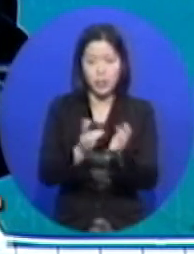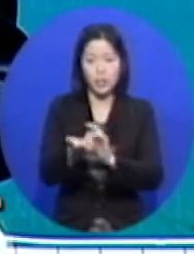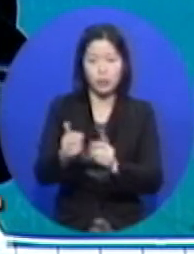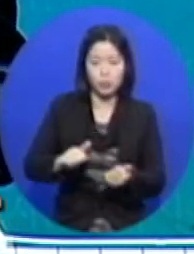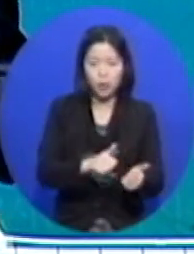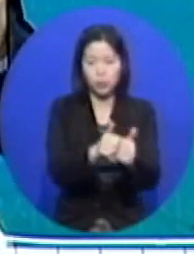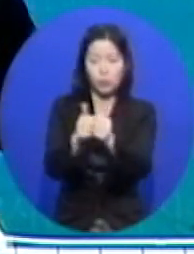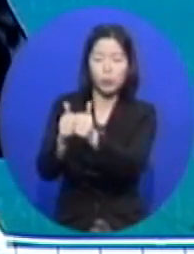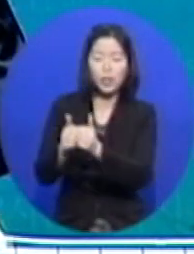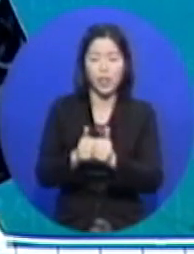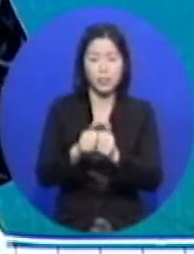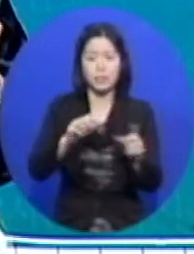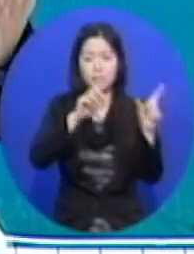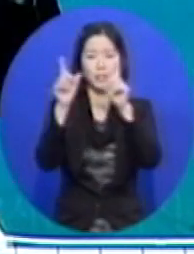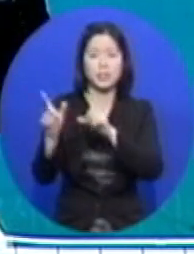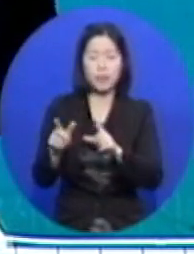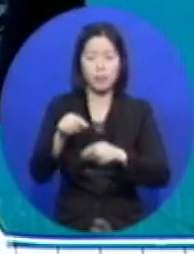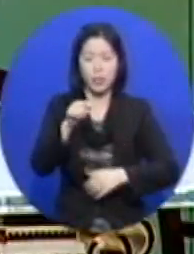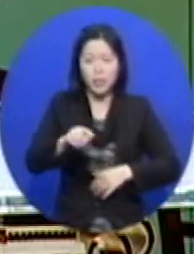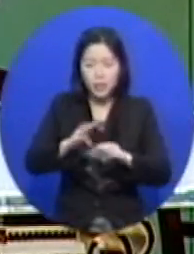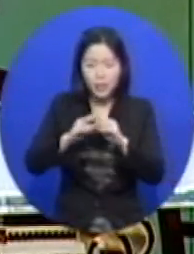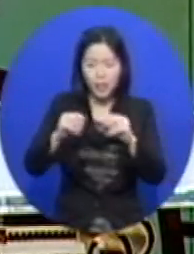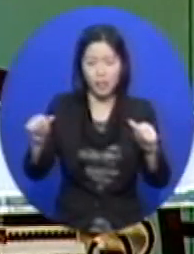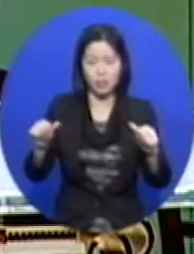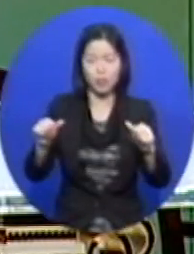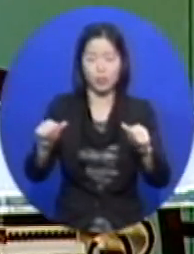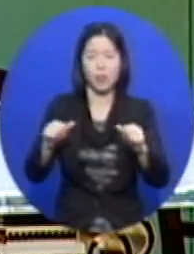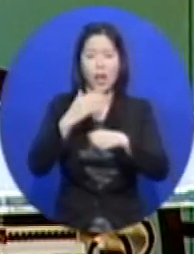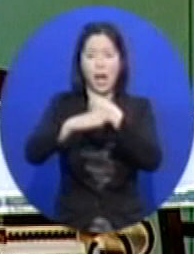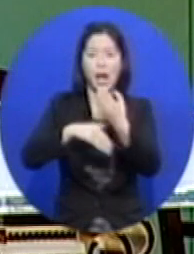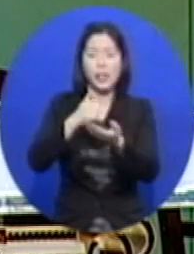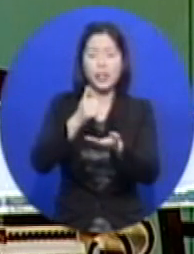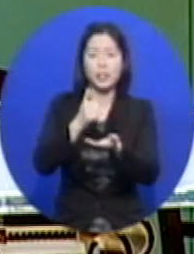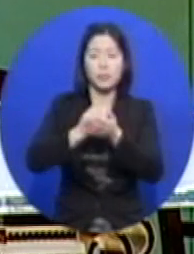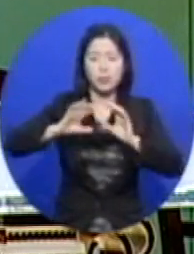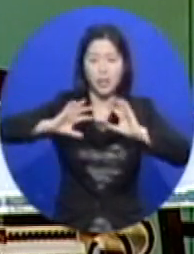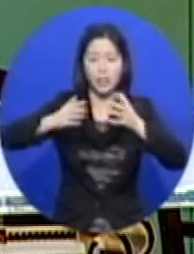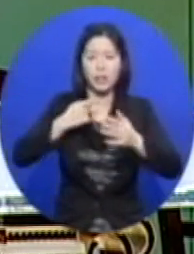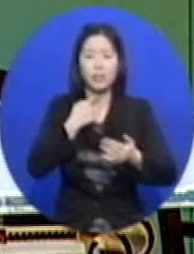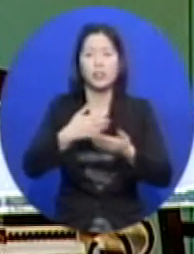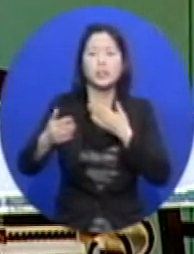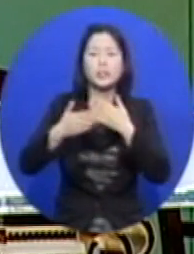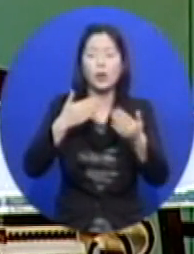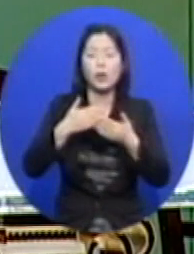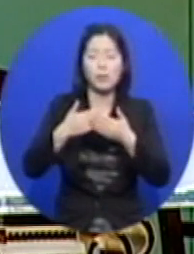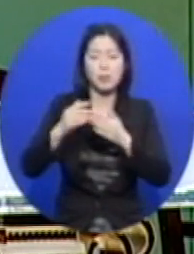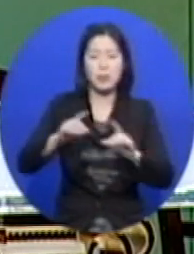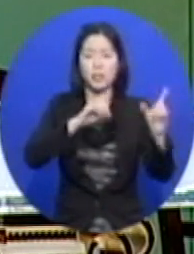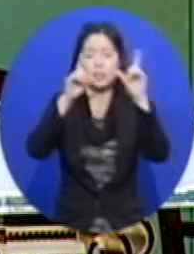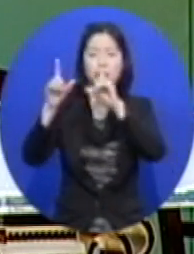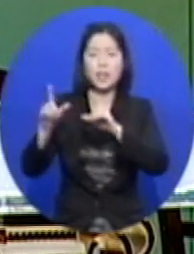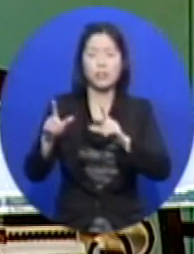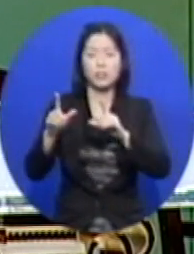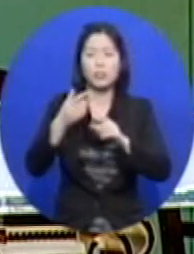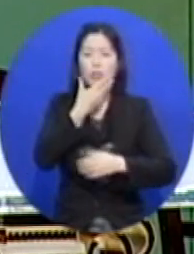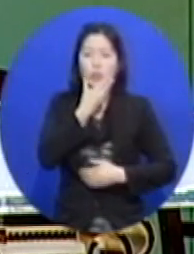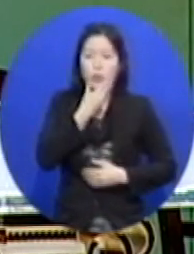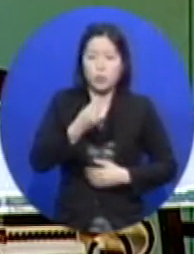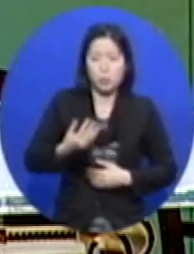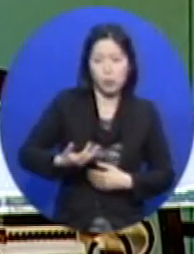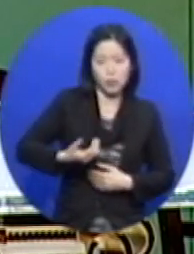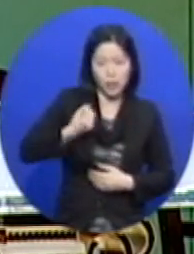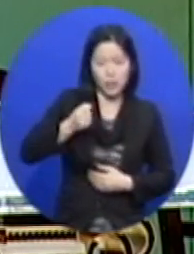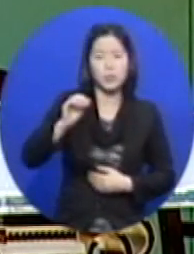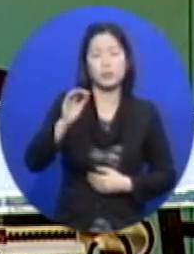살고 이 땅에서 하나님의 나라를 경험 하고 사는 그런 축복을 우리가 받았어요 그런데